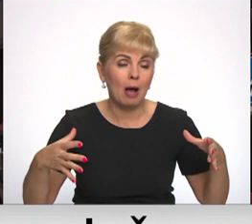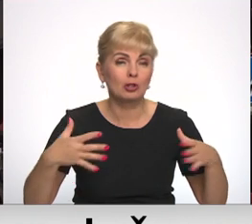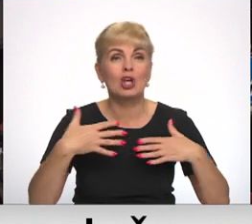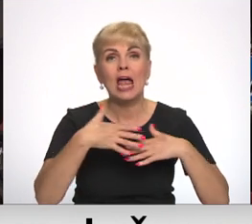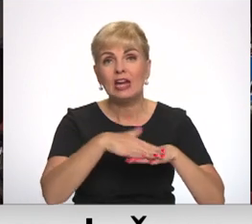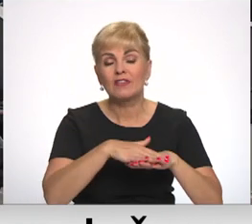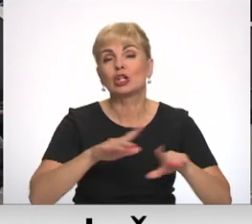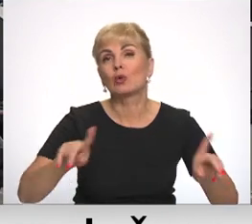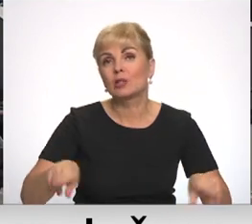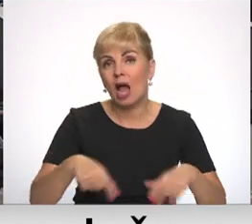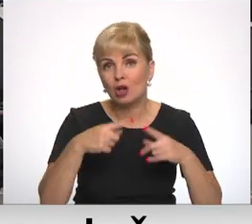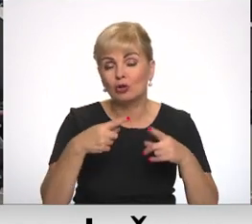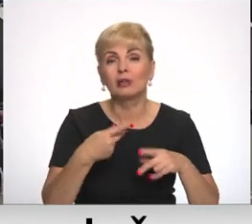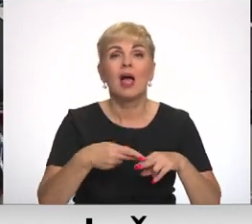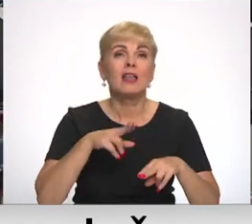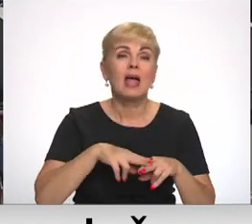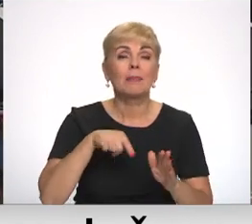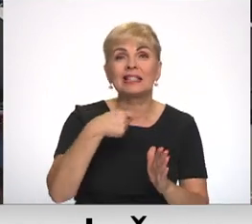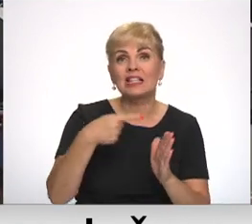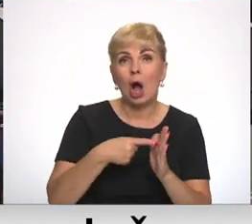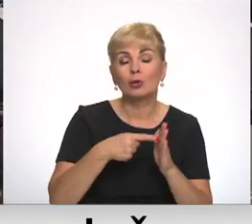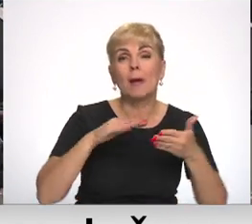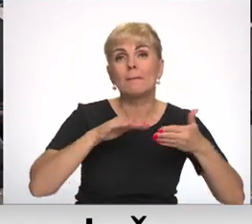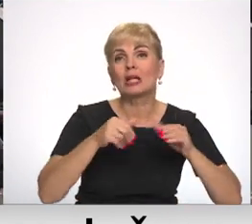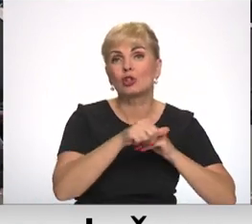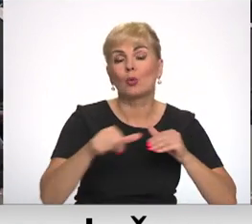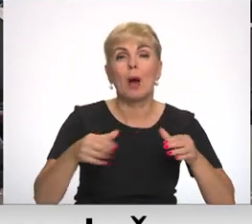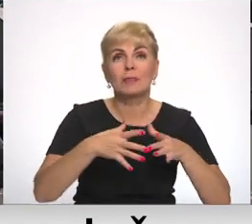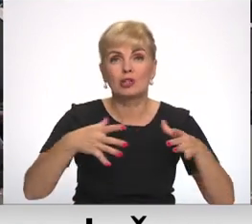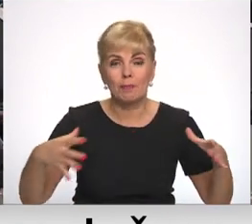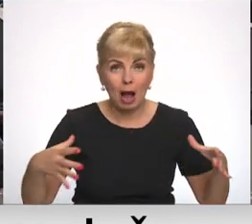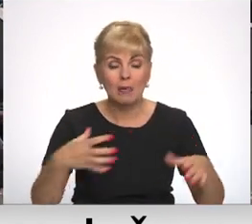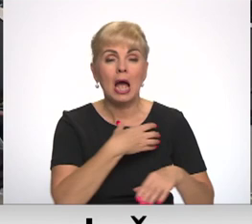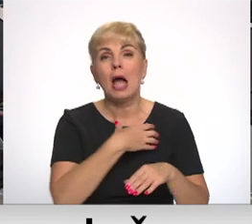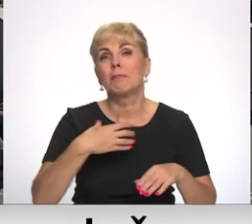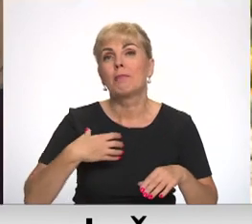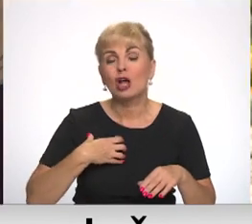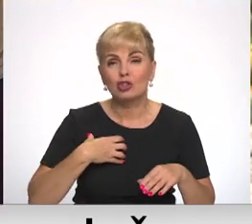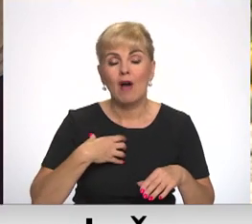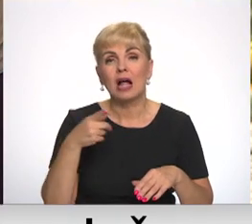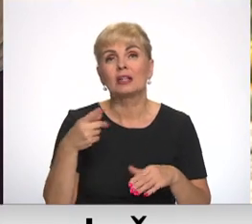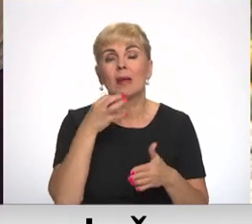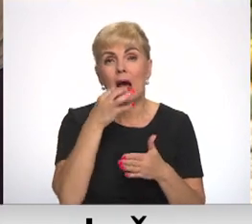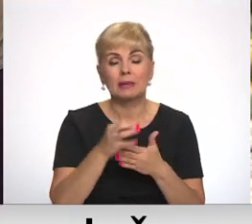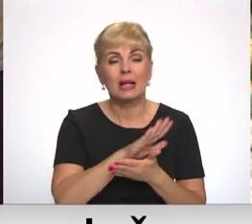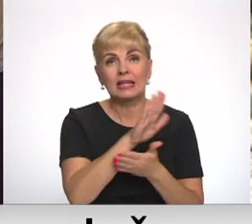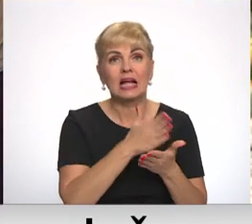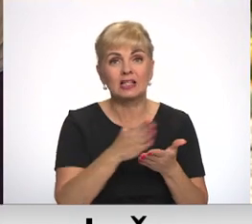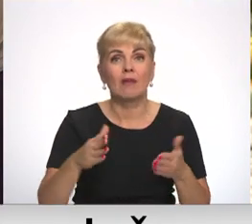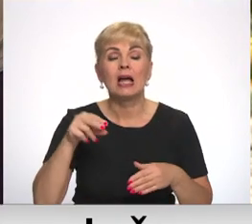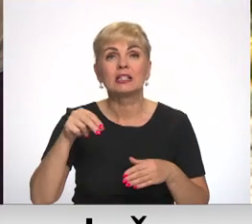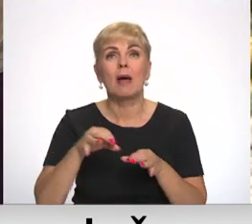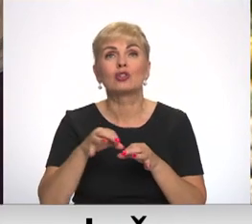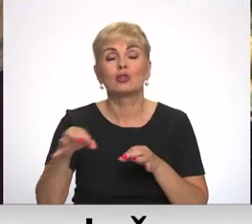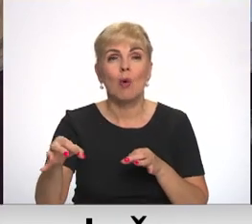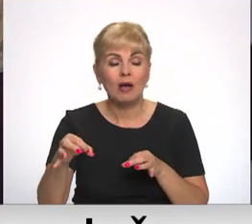ir jāattīstās. Tādēļ jautājums par pilsētas robežu paplašināšanu nonācis pašvaldības dienas kārtībā. RTV saka Smiltenes novada